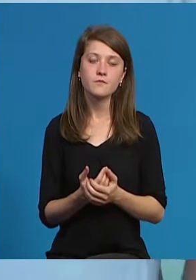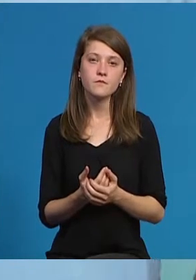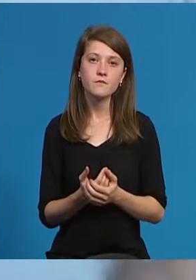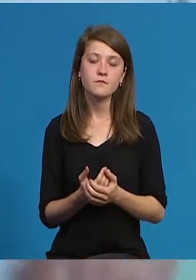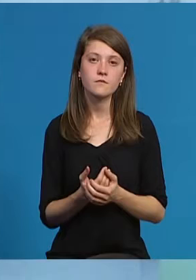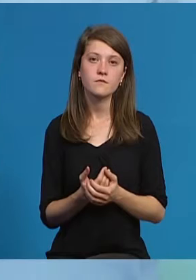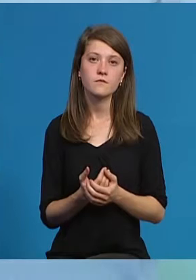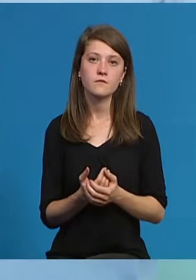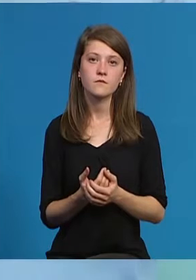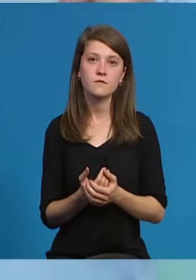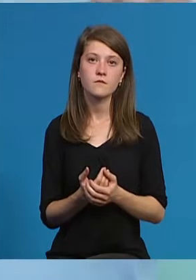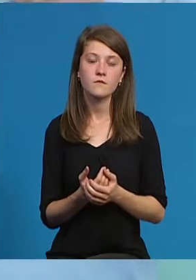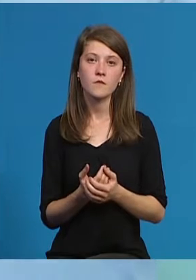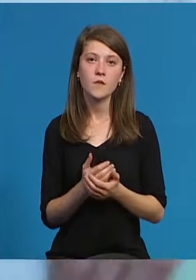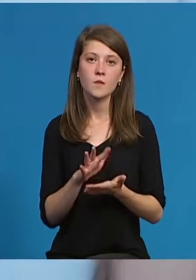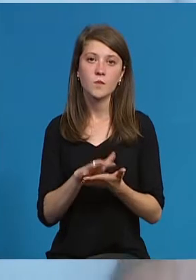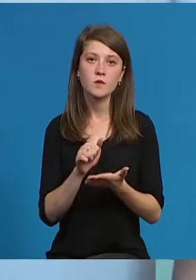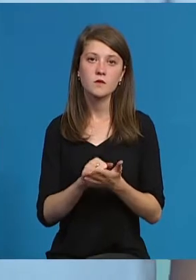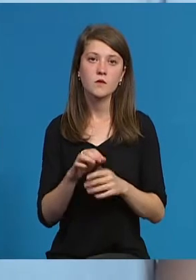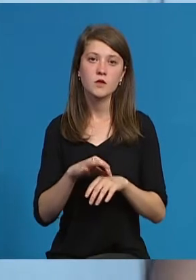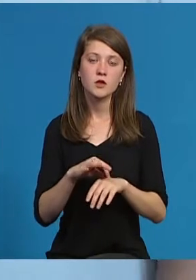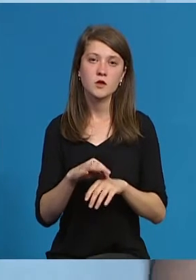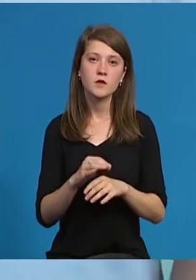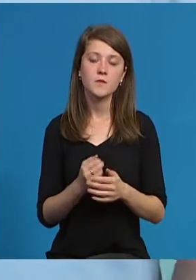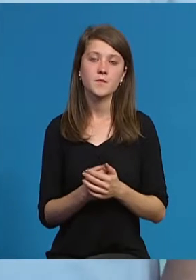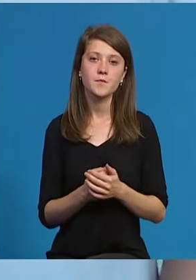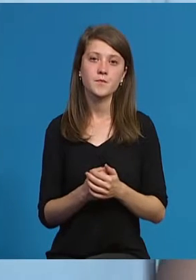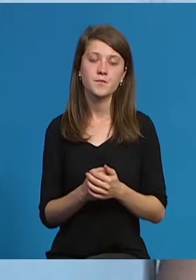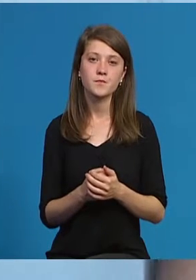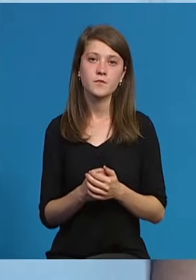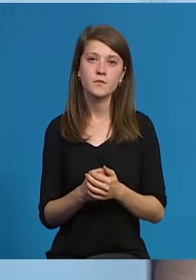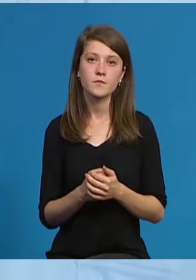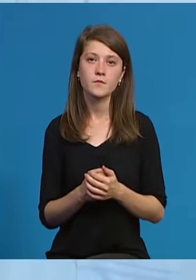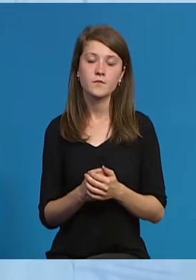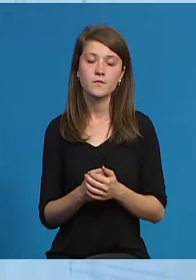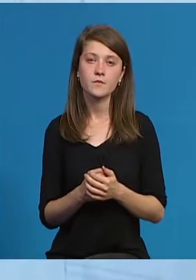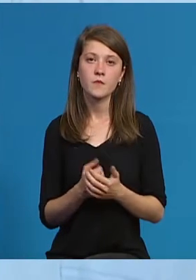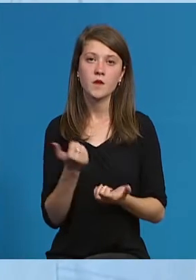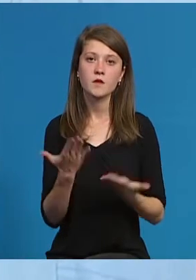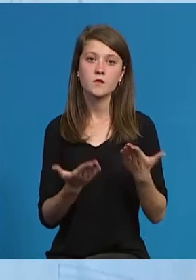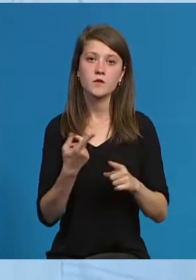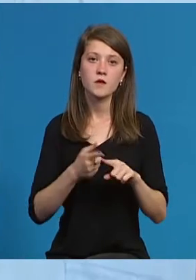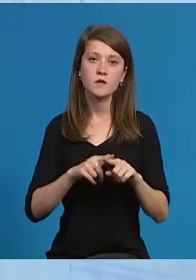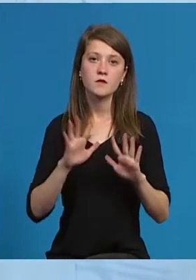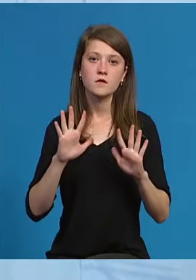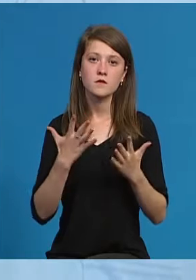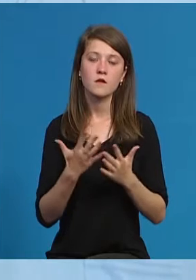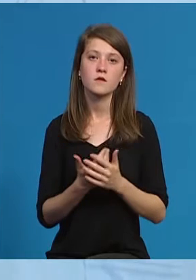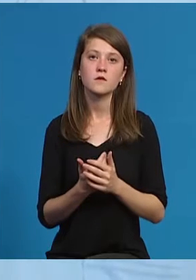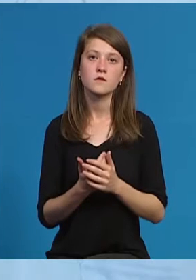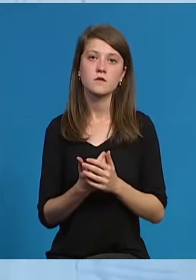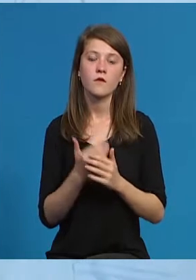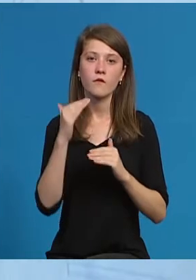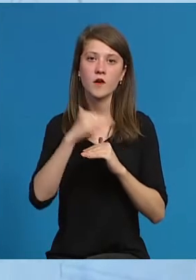так скажем, дескумація епітелію, тобто коли верхній слой шкіри починає відшаровуватись. Якщо це сталося в темну пору